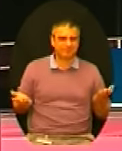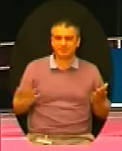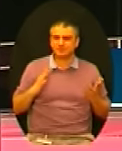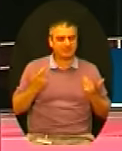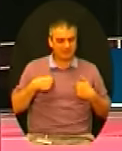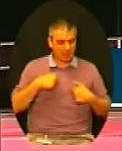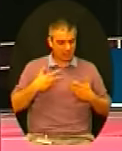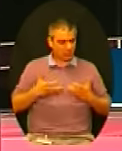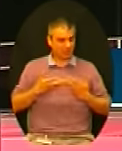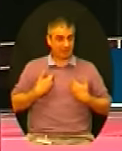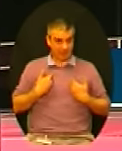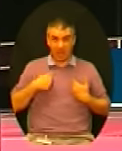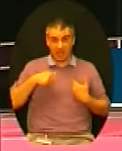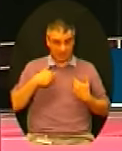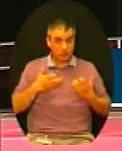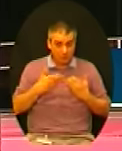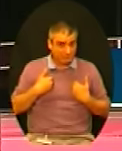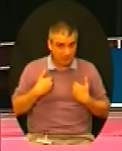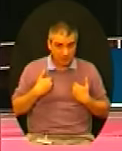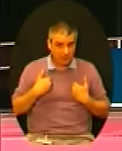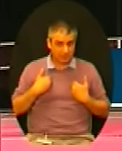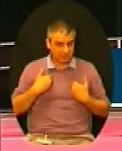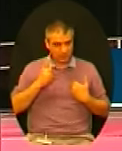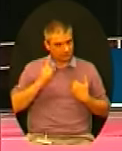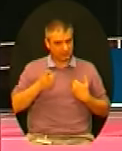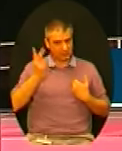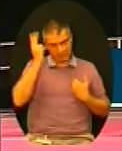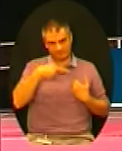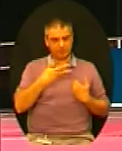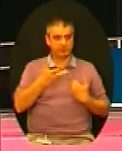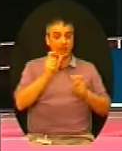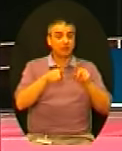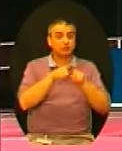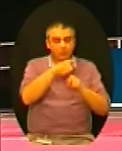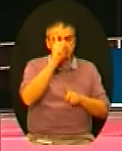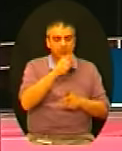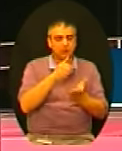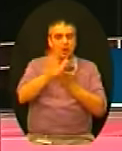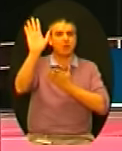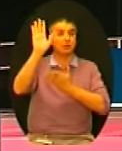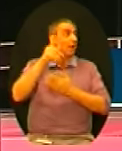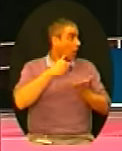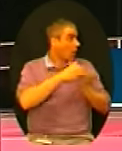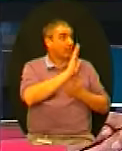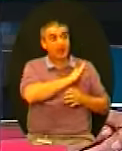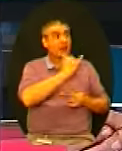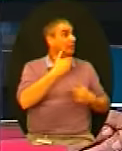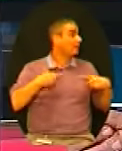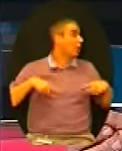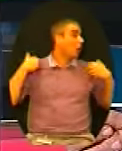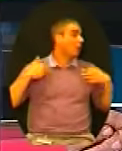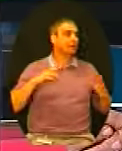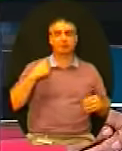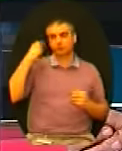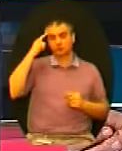איפה אנחנו כחברה? האם אנחנו כחברה לא צריכים להבין שאת האנשים האלה צריך להוקיע? להוקיע לעד? לנצח?